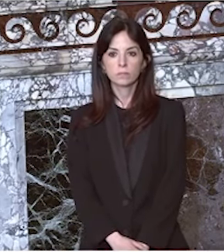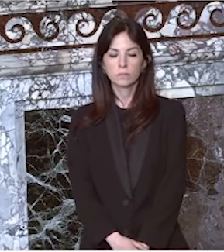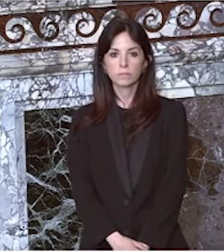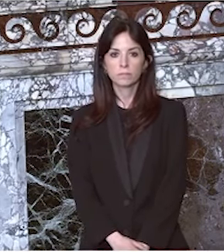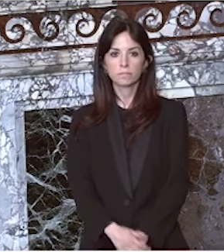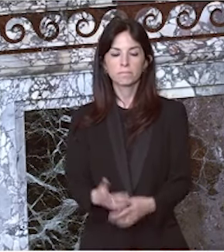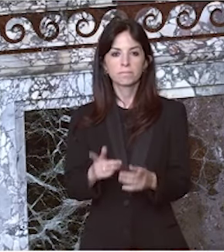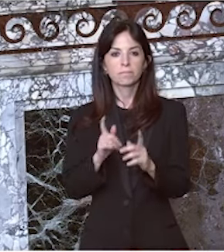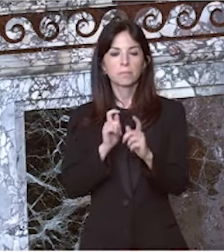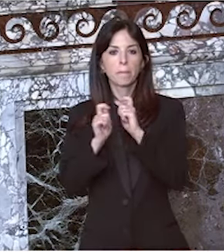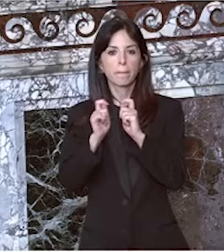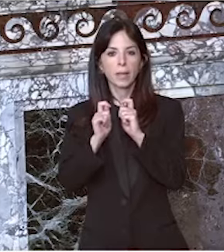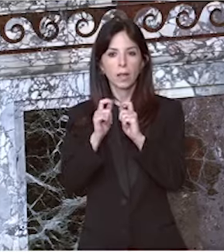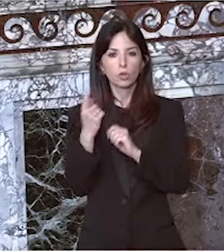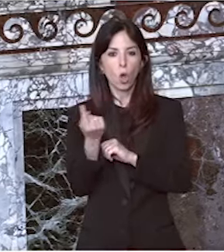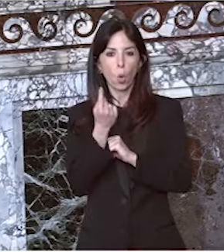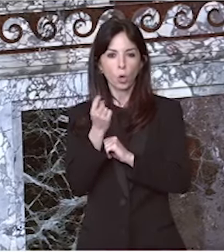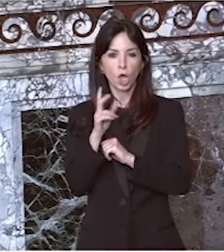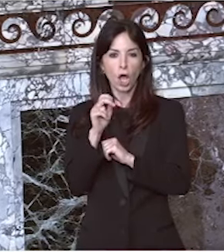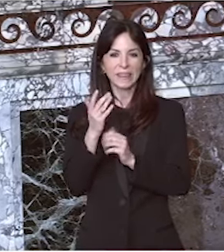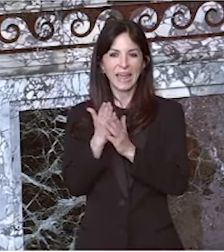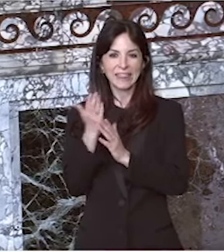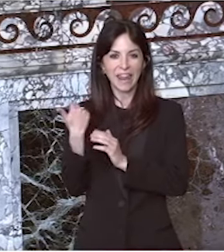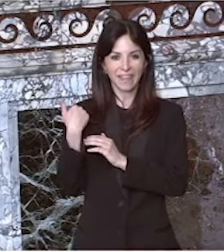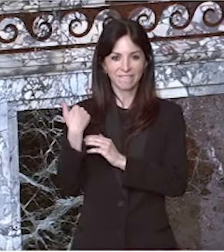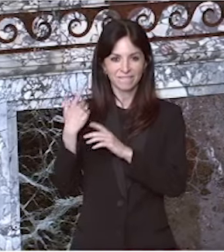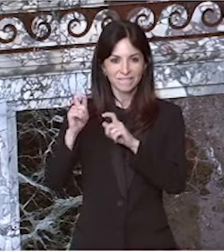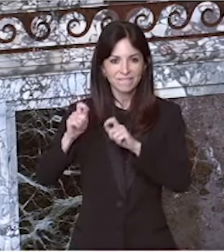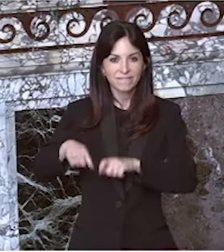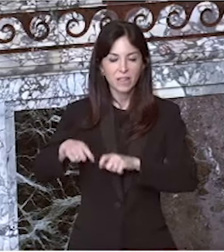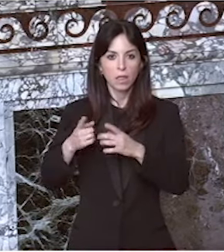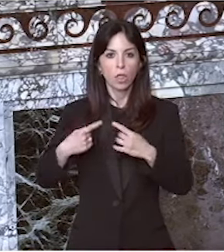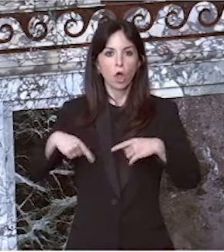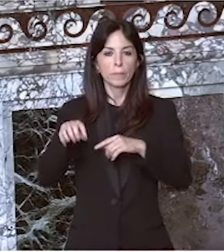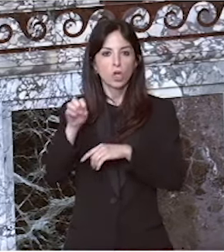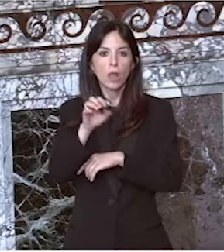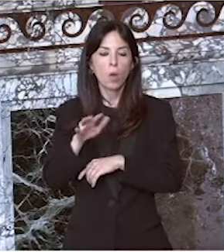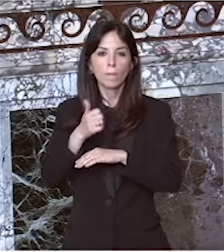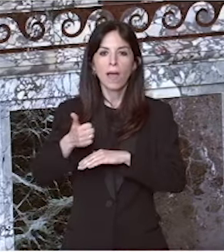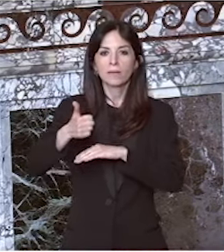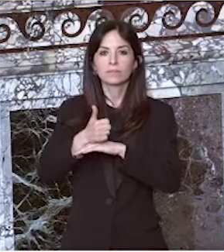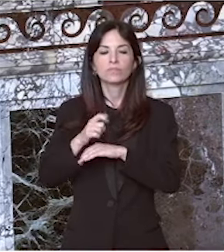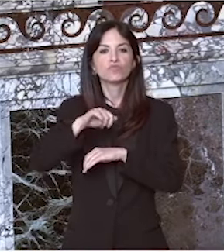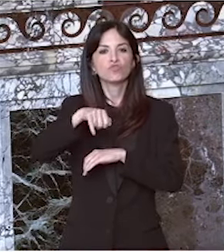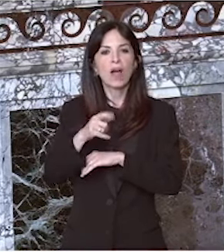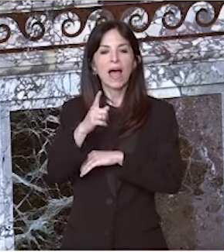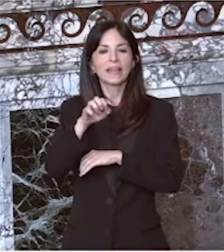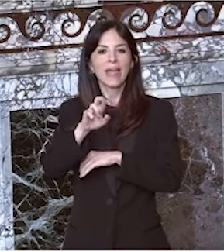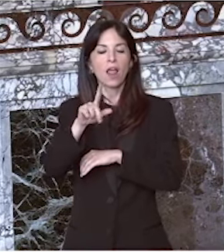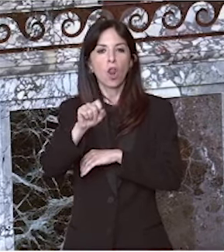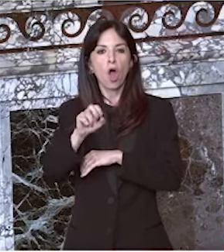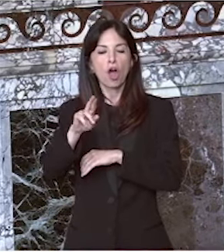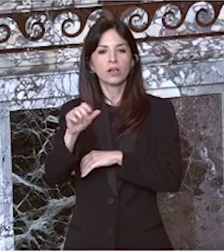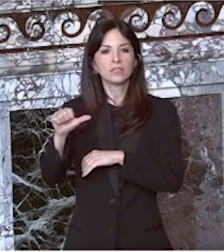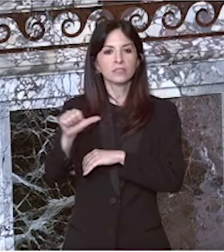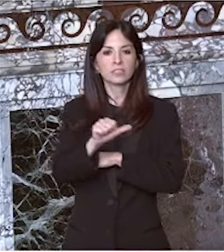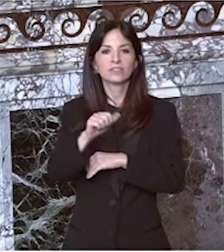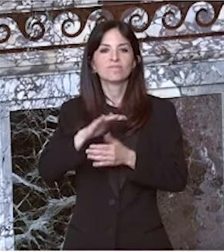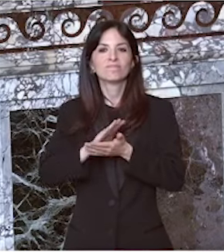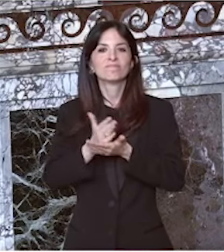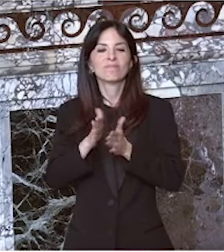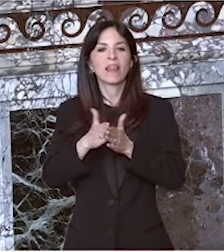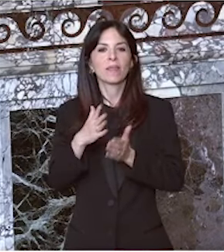All'avvio del mercato unico, 30 anni fa, la Commissione europea, presieduta da Jacques Delors, pubblicava il libro bianco